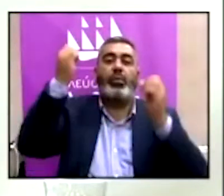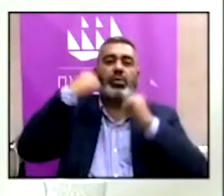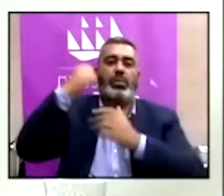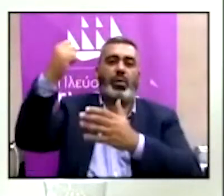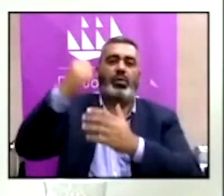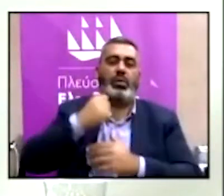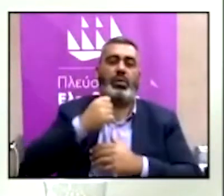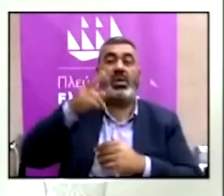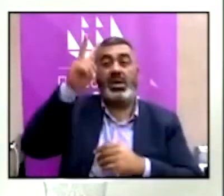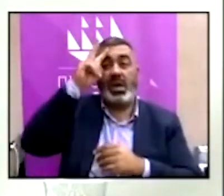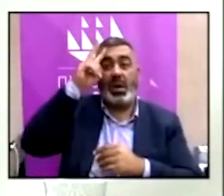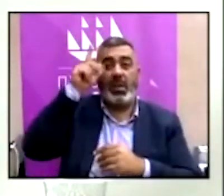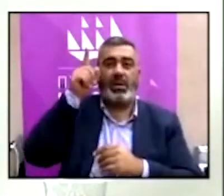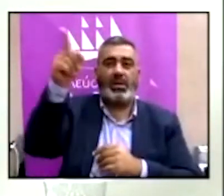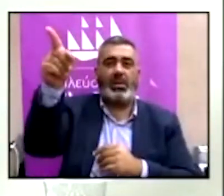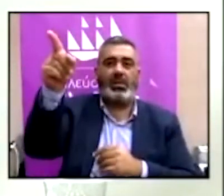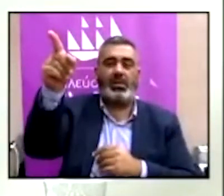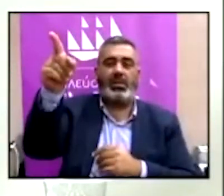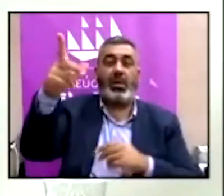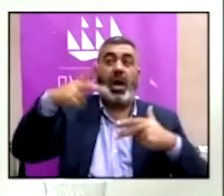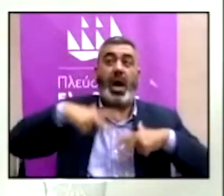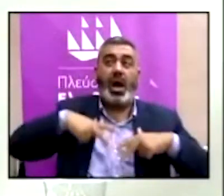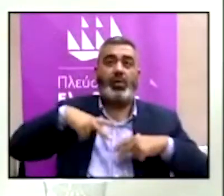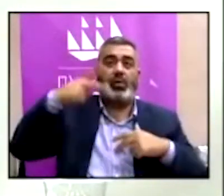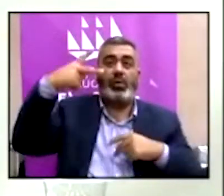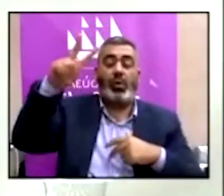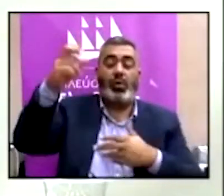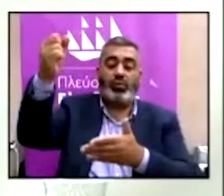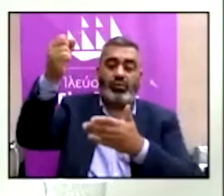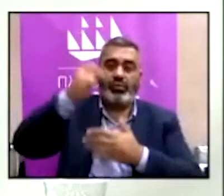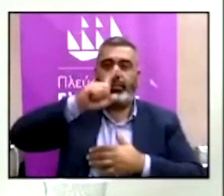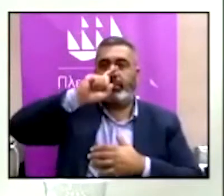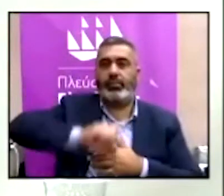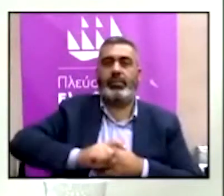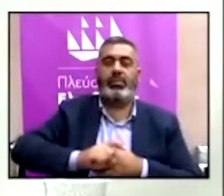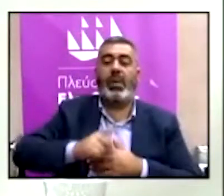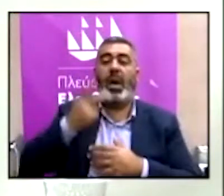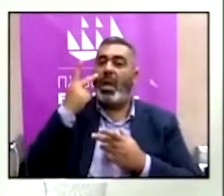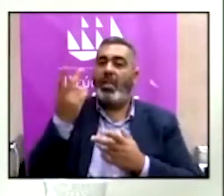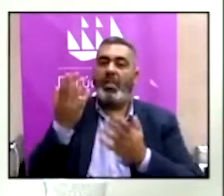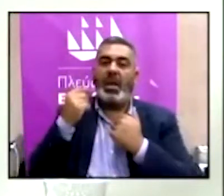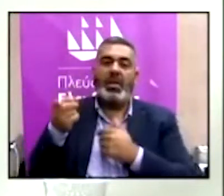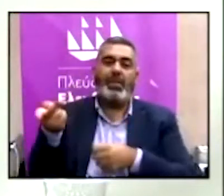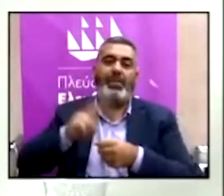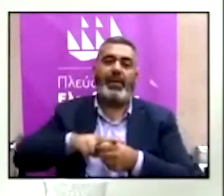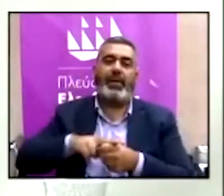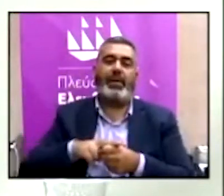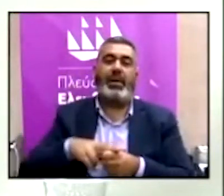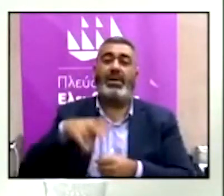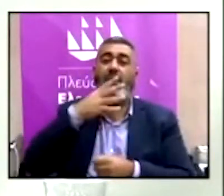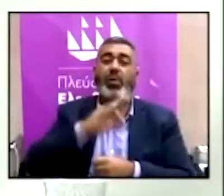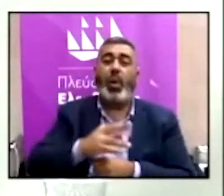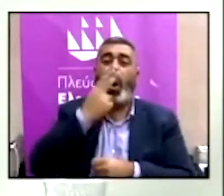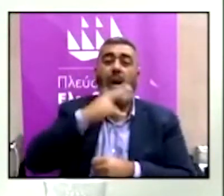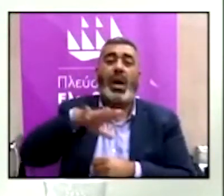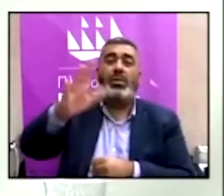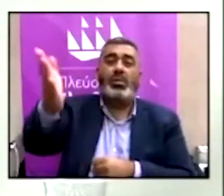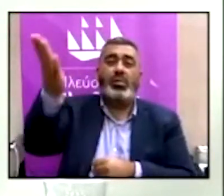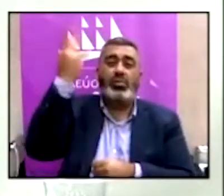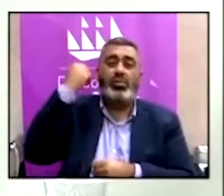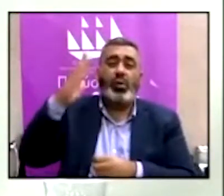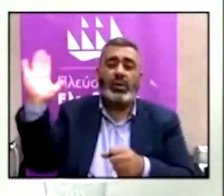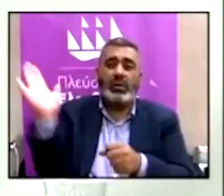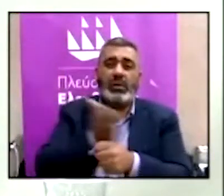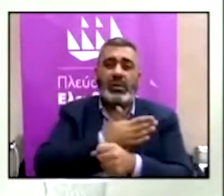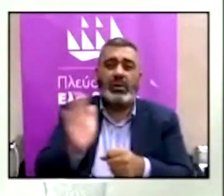από τη Γερμανία, από το γερμανικό κράτος, για τις θηριωδίες των Ναζί, για τα